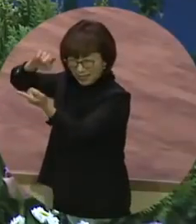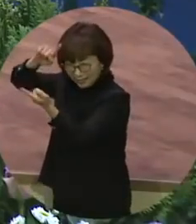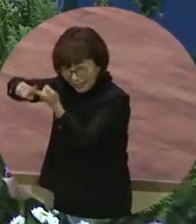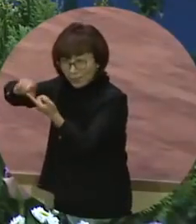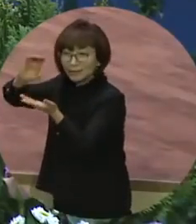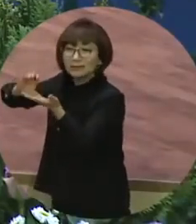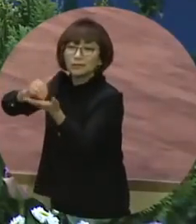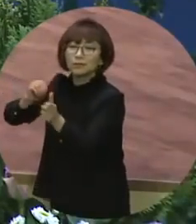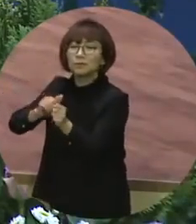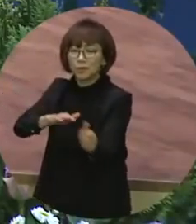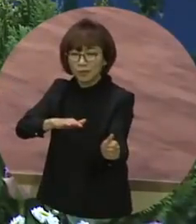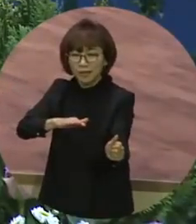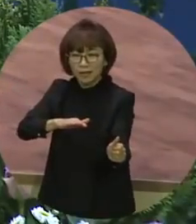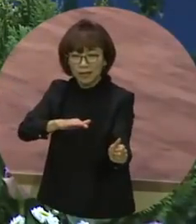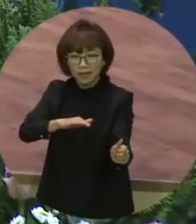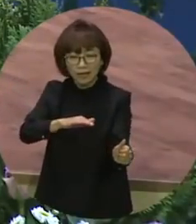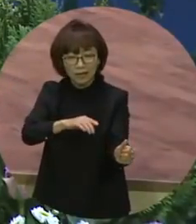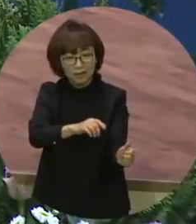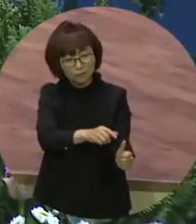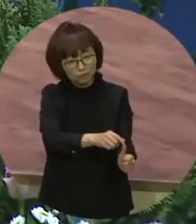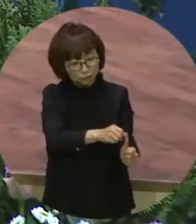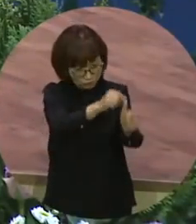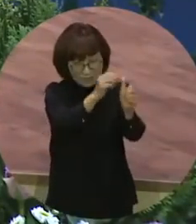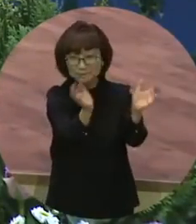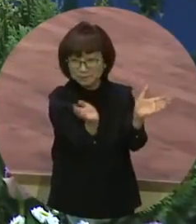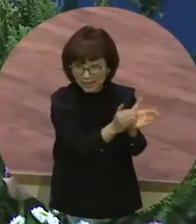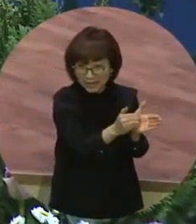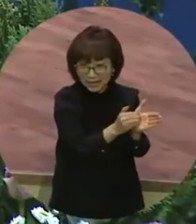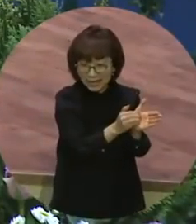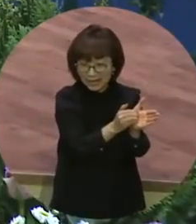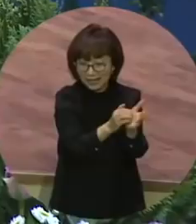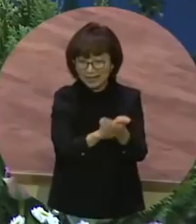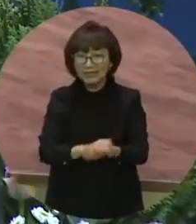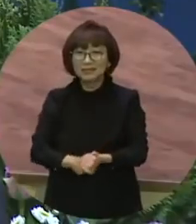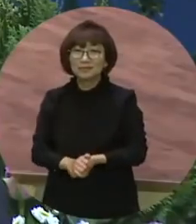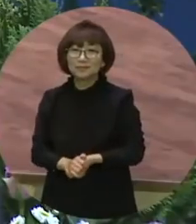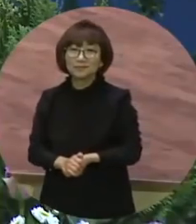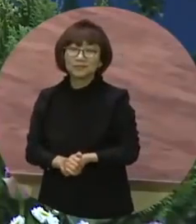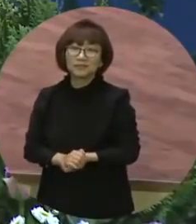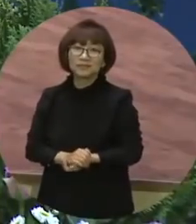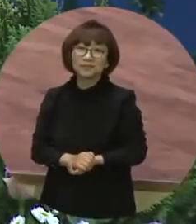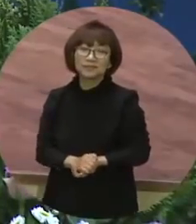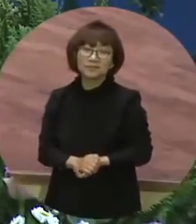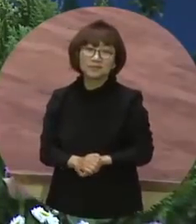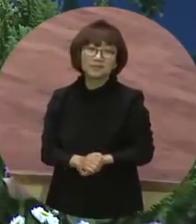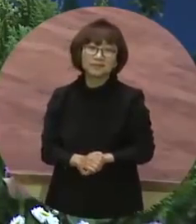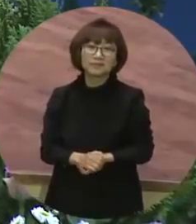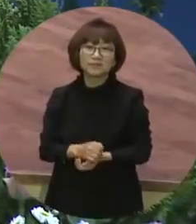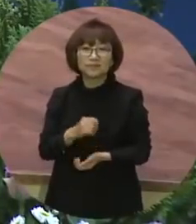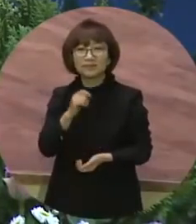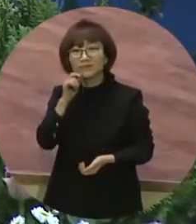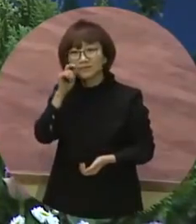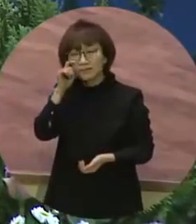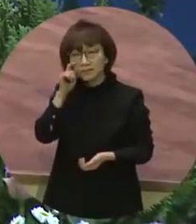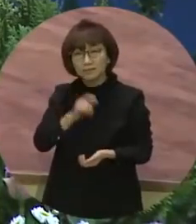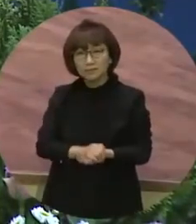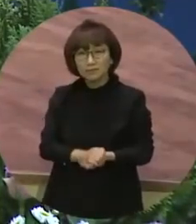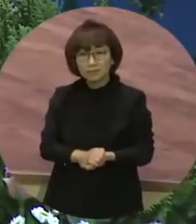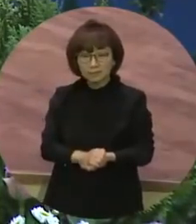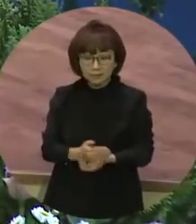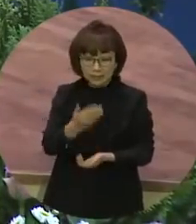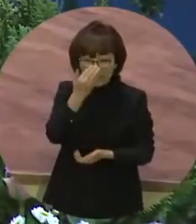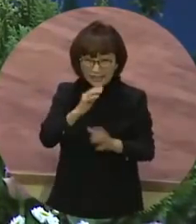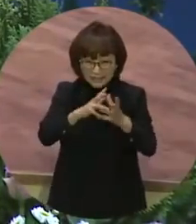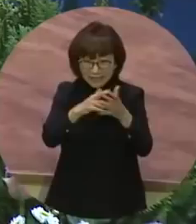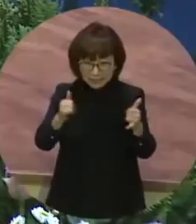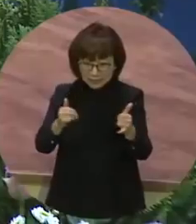그렇게 이루었습니다. 지금도 이 성취에 나가고 계십니다. 뭐 이스라엘에 와서 뭐 무슨 짓을 하든지 뭐 예수를 잡아